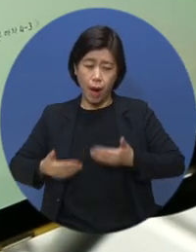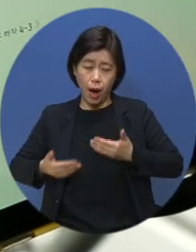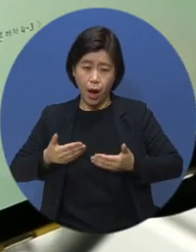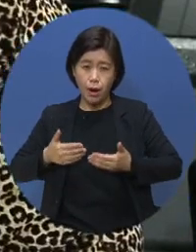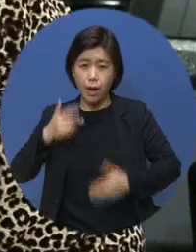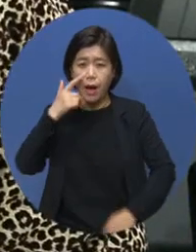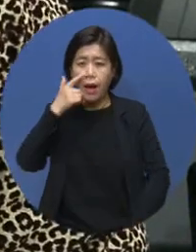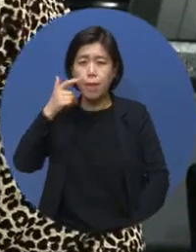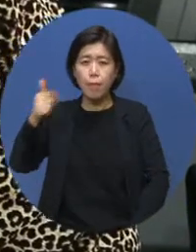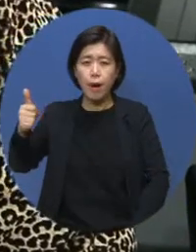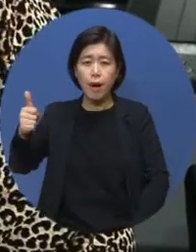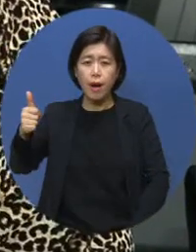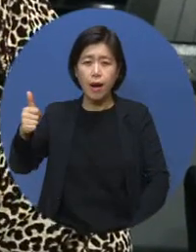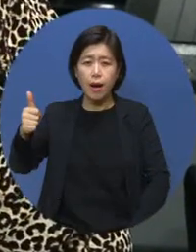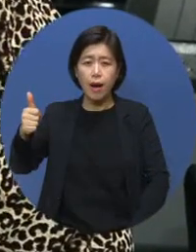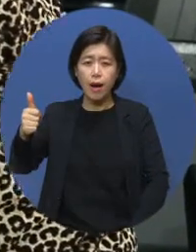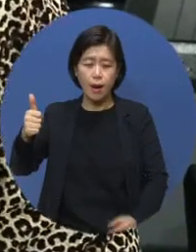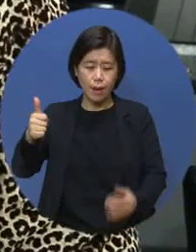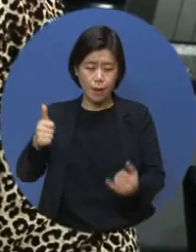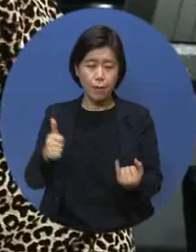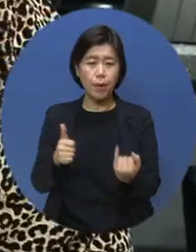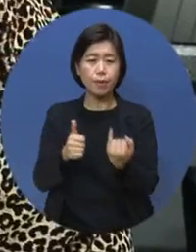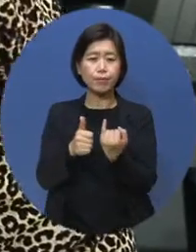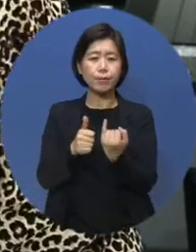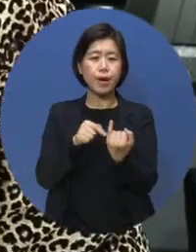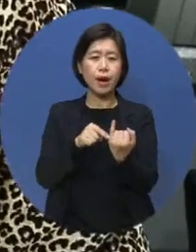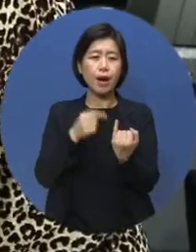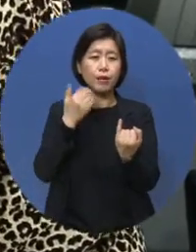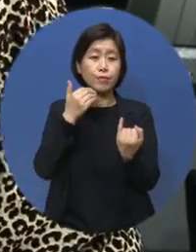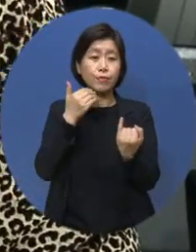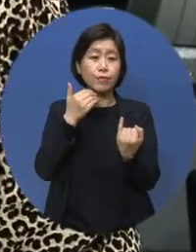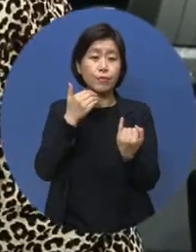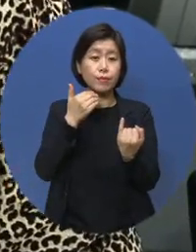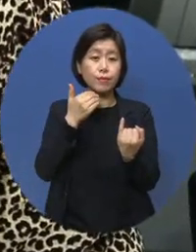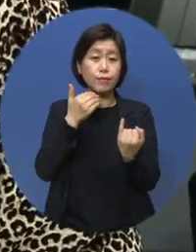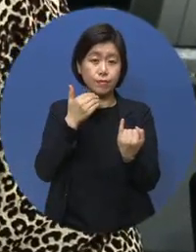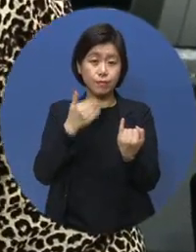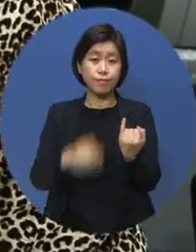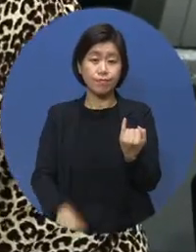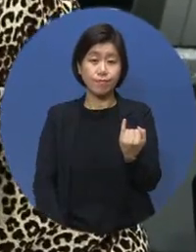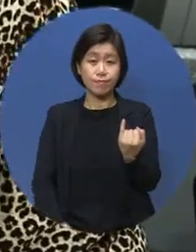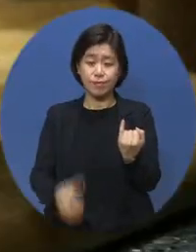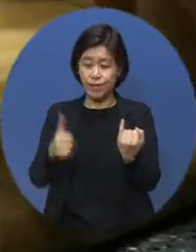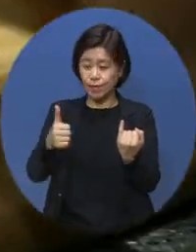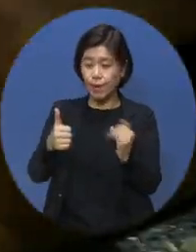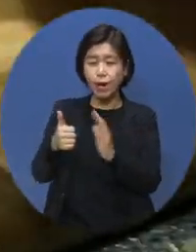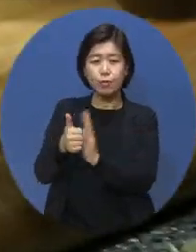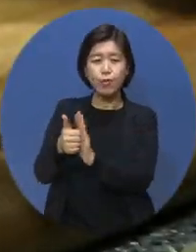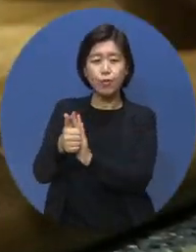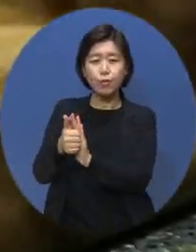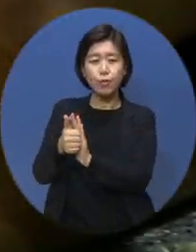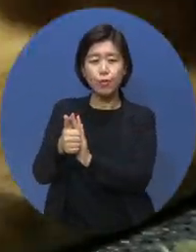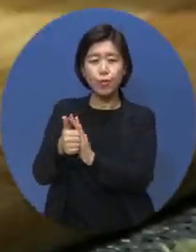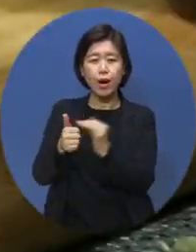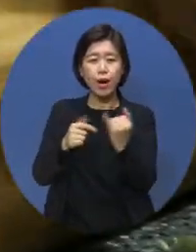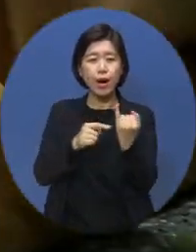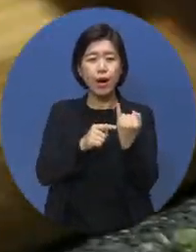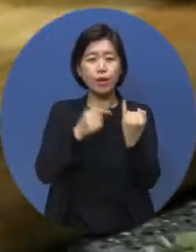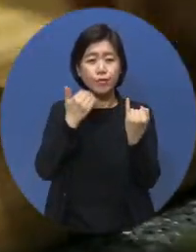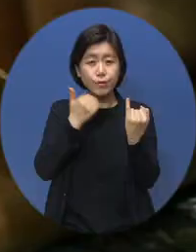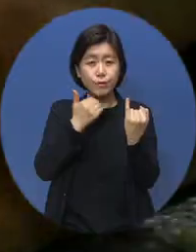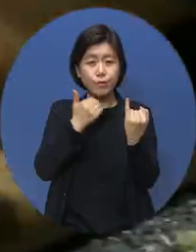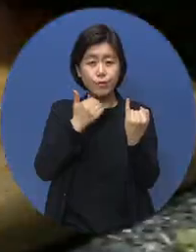지키고 있는 또 한 사람 바로 원주 c 의 또다른 지원군이자 버팀목인 어머니